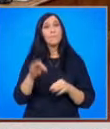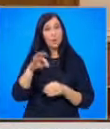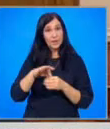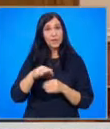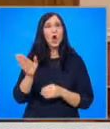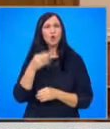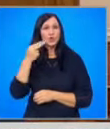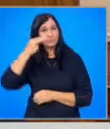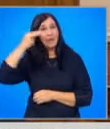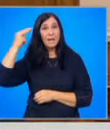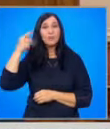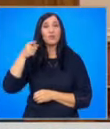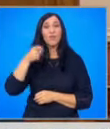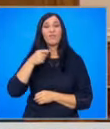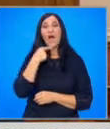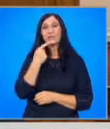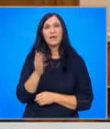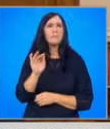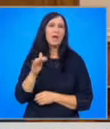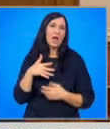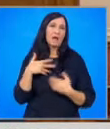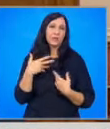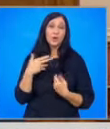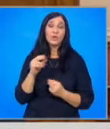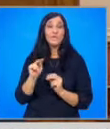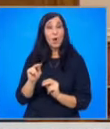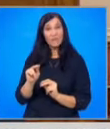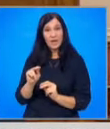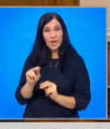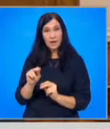това изказване бих искала да ви уверя, че